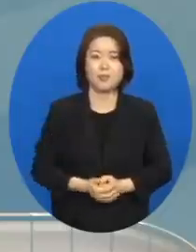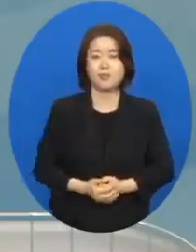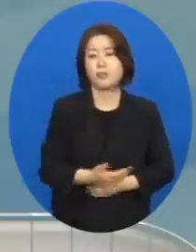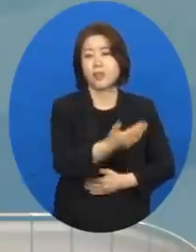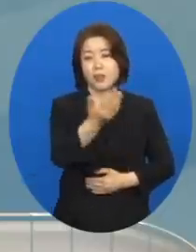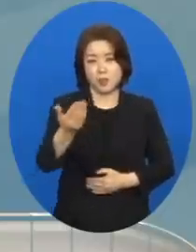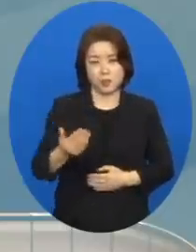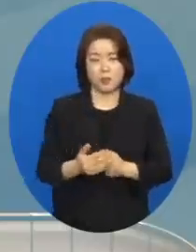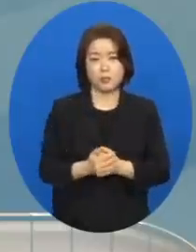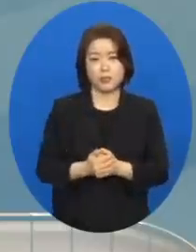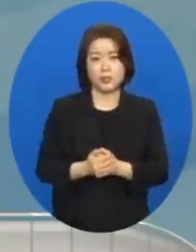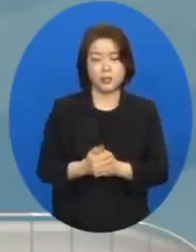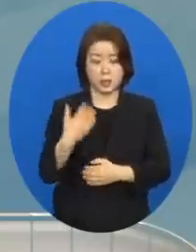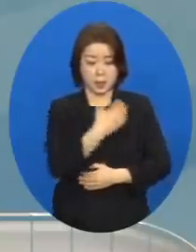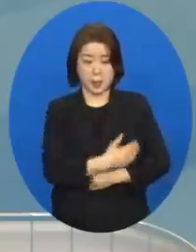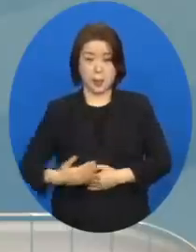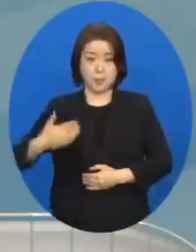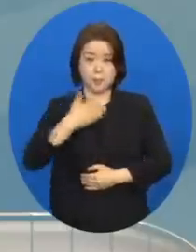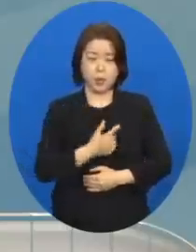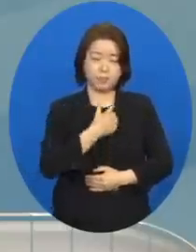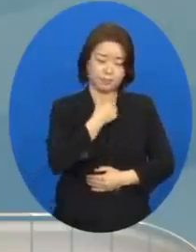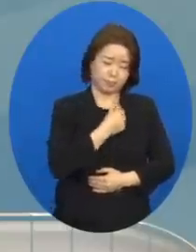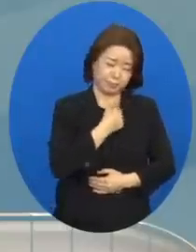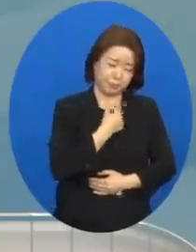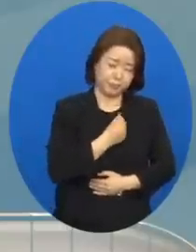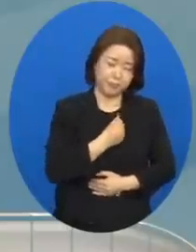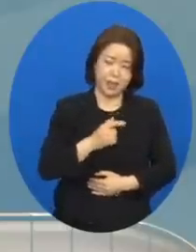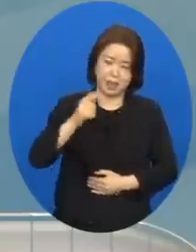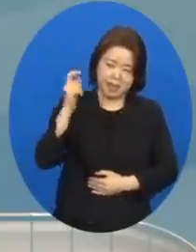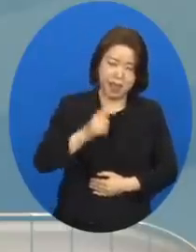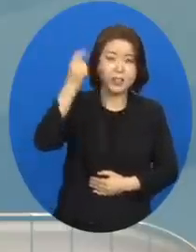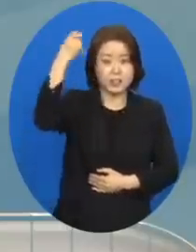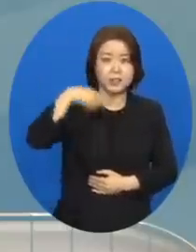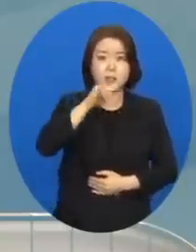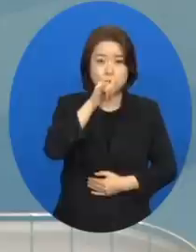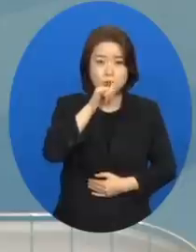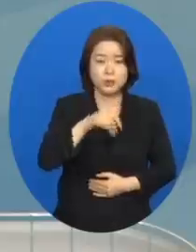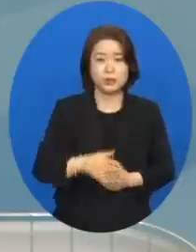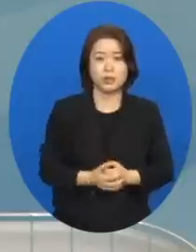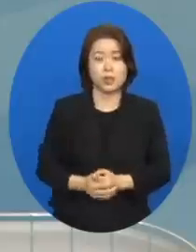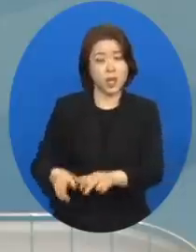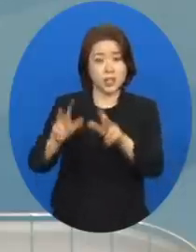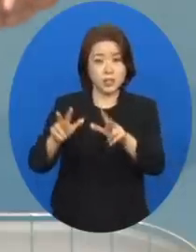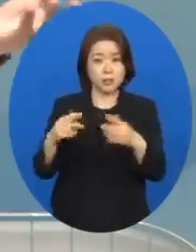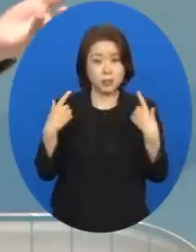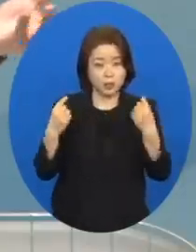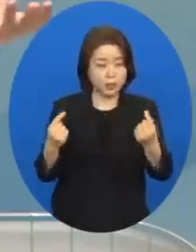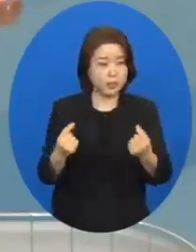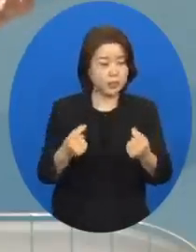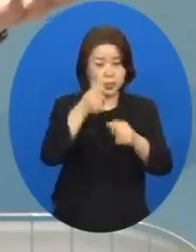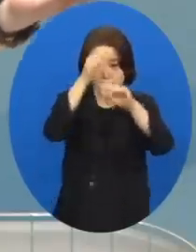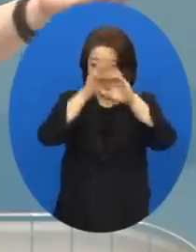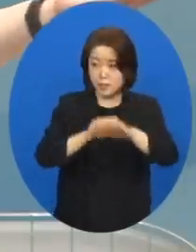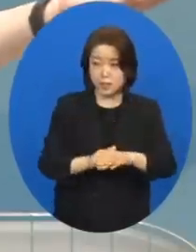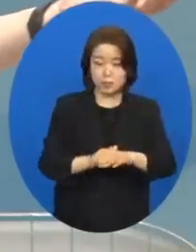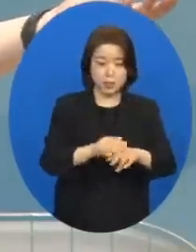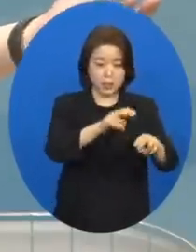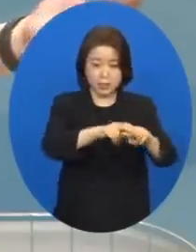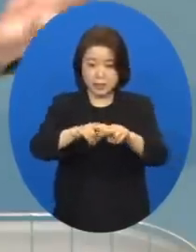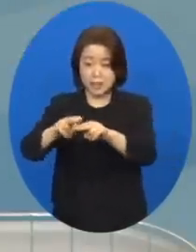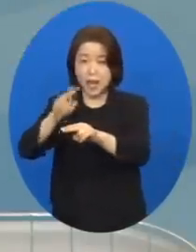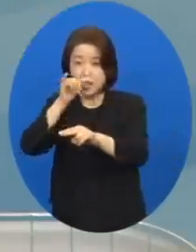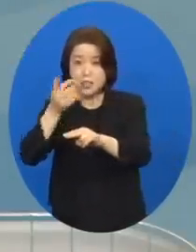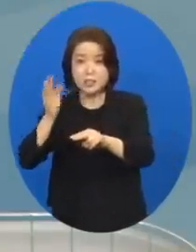여러분, 여러분의 육신의 욕구는 아마 강하게 느끼실 거예요. 지금도 아마 이렇게 예배드리는 자리에